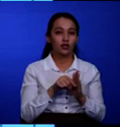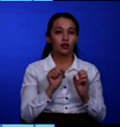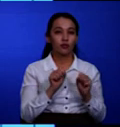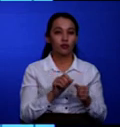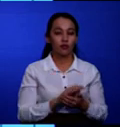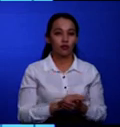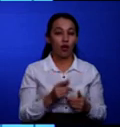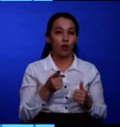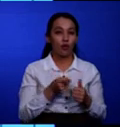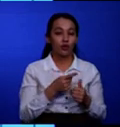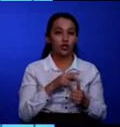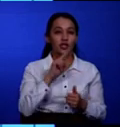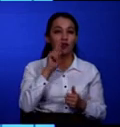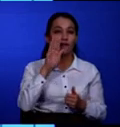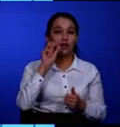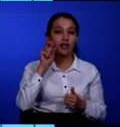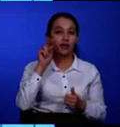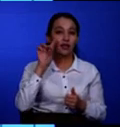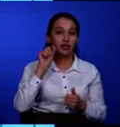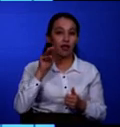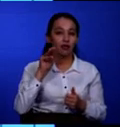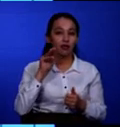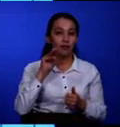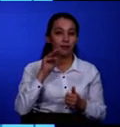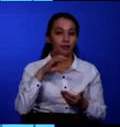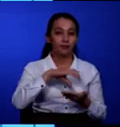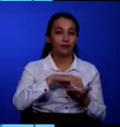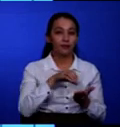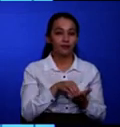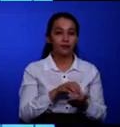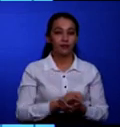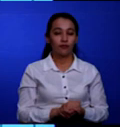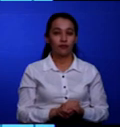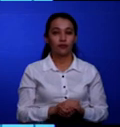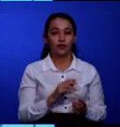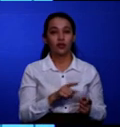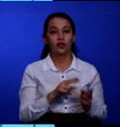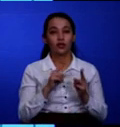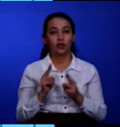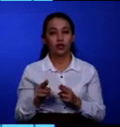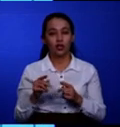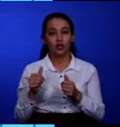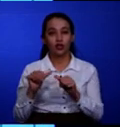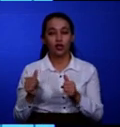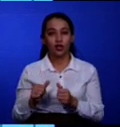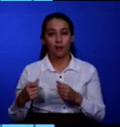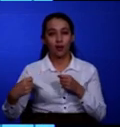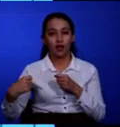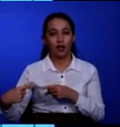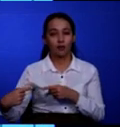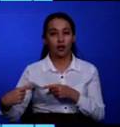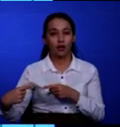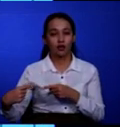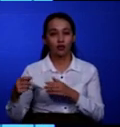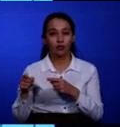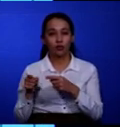kvadrat, lekin u to'g'ri 4 burchaklar sinfiga kiradi. Keyingi shaklimizning burchaklari qarama-qarshi